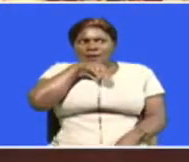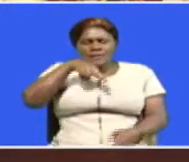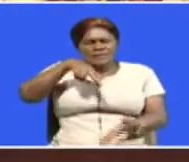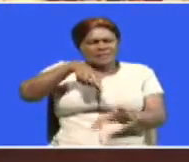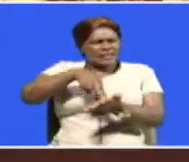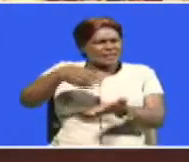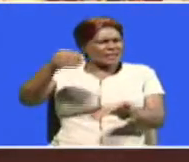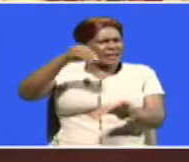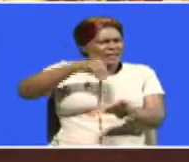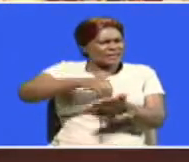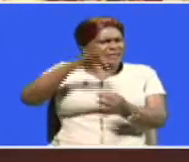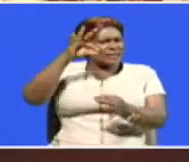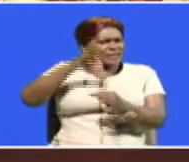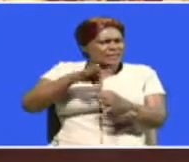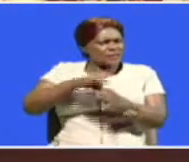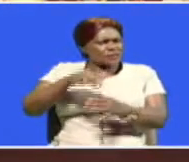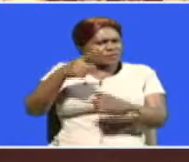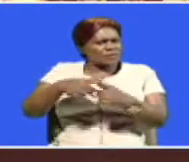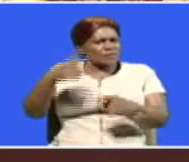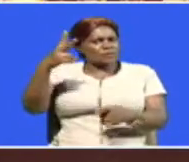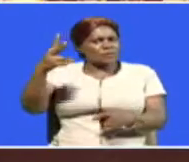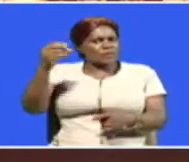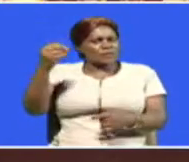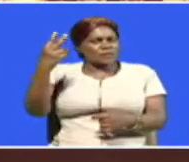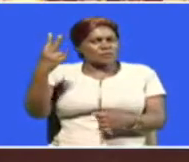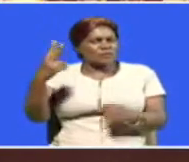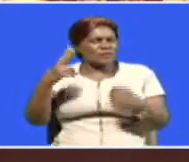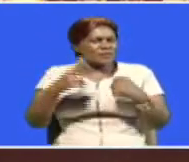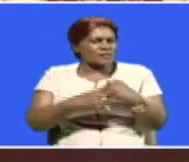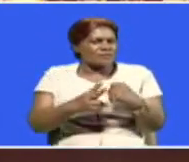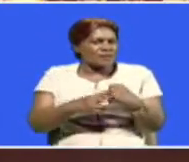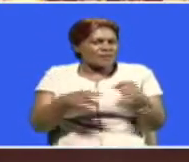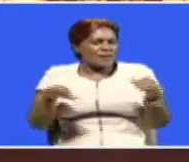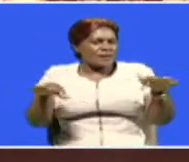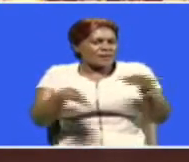tena urais kwenye uchaguzi mkuu wa mwaka 2027, naibu gavana wa kaunti ya